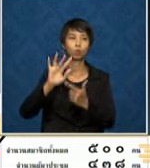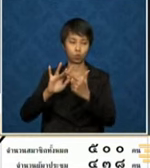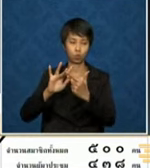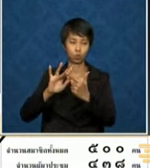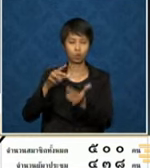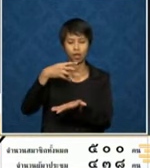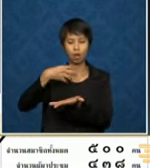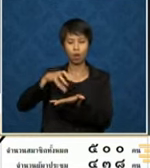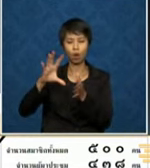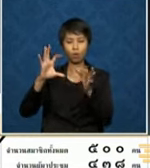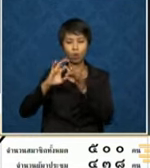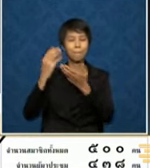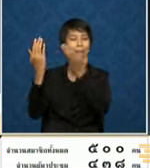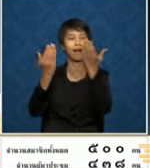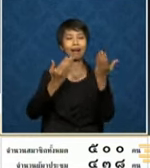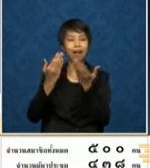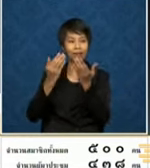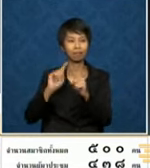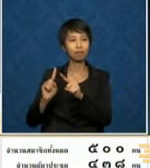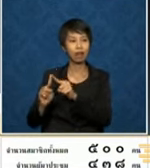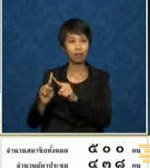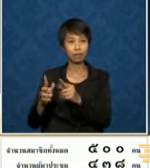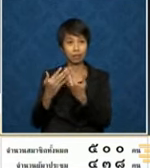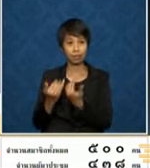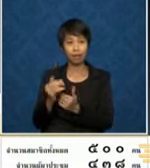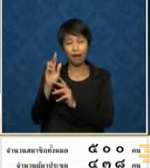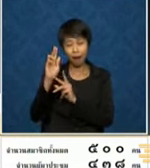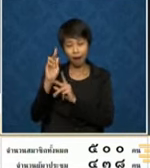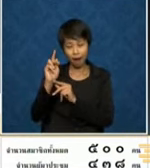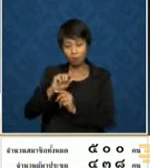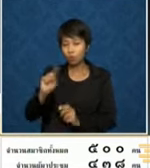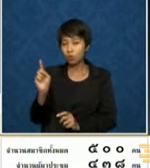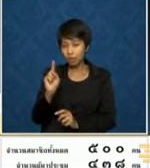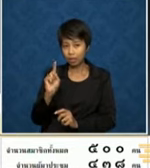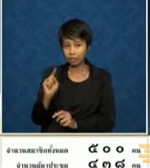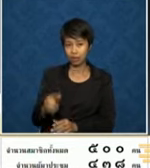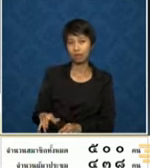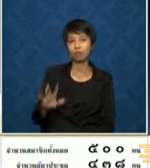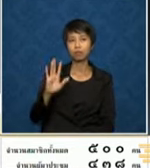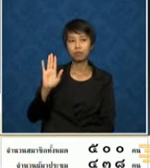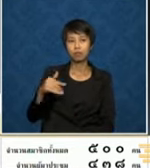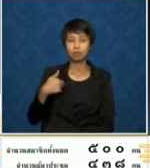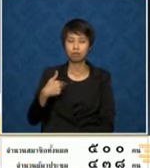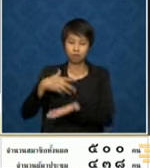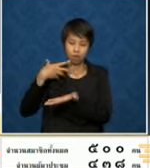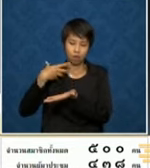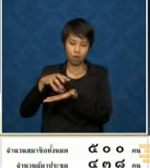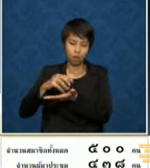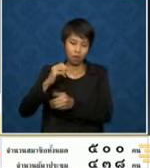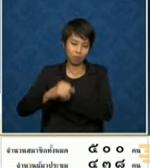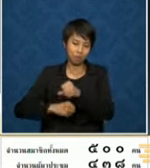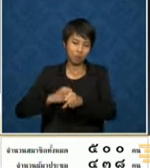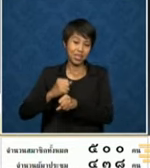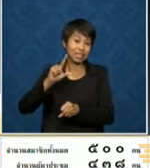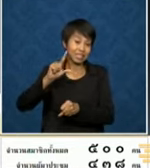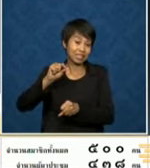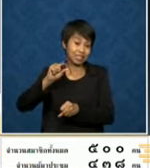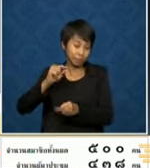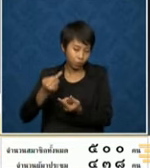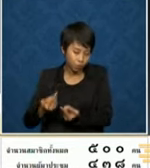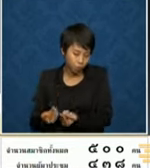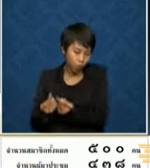ครับสำนักข่าวอิสลาขออนุญาตเอ่ยนามครับแฉข่าว20ปีที่ผ่านม